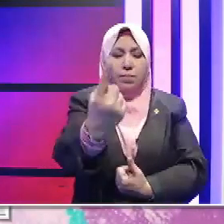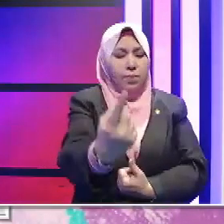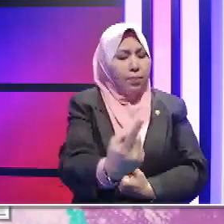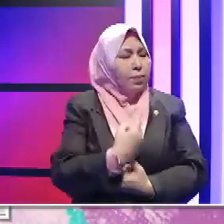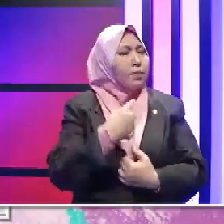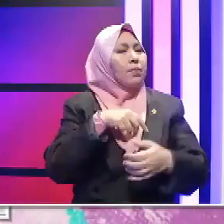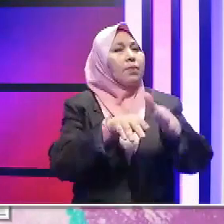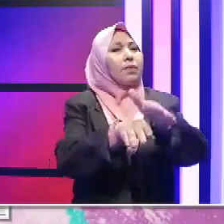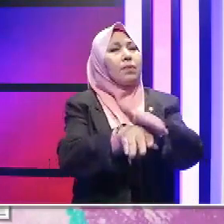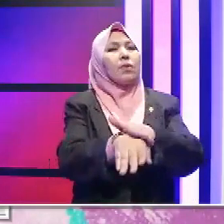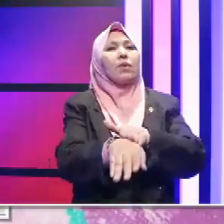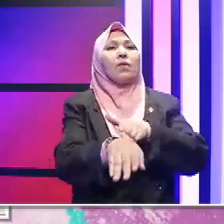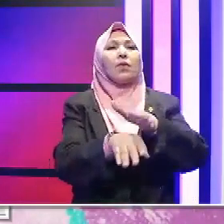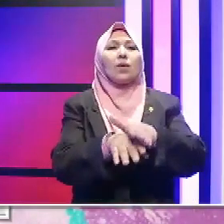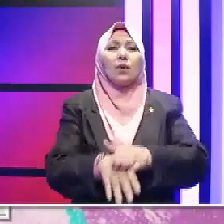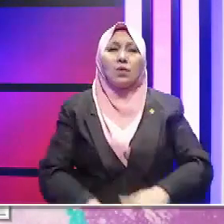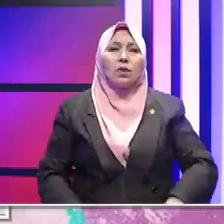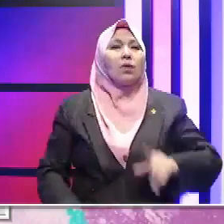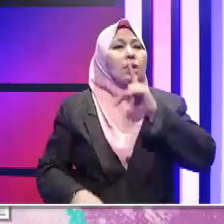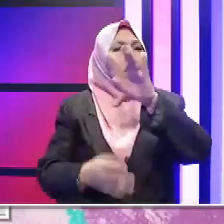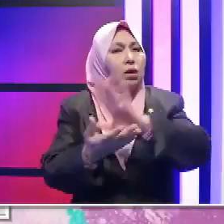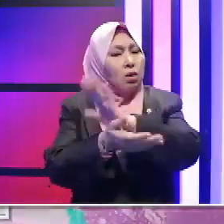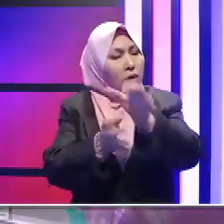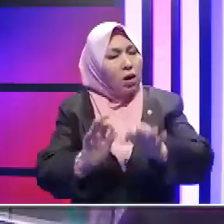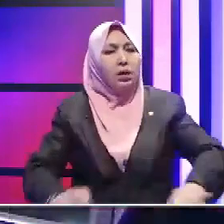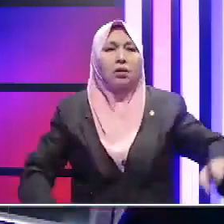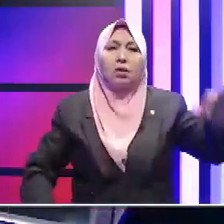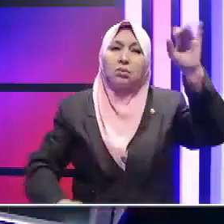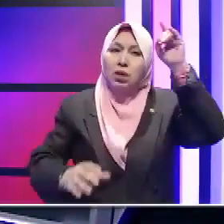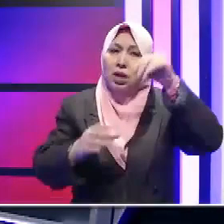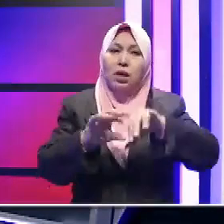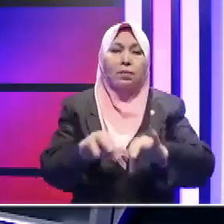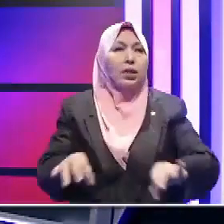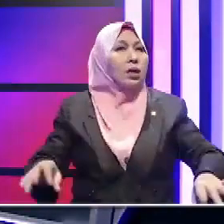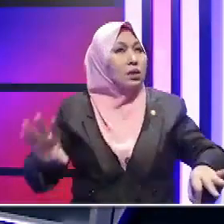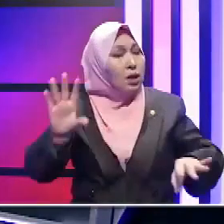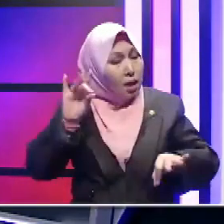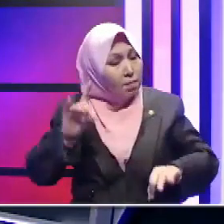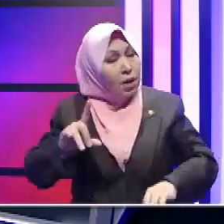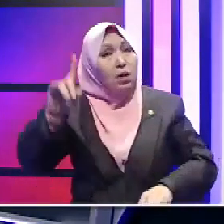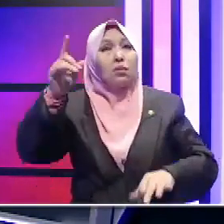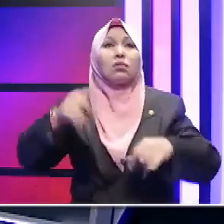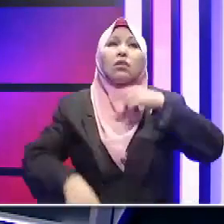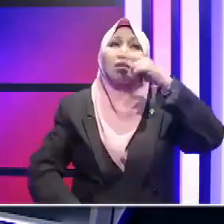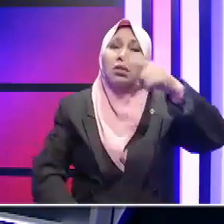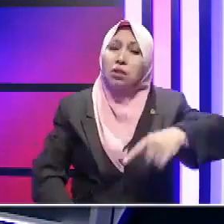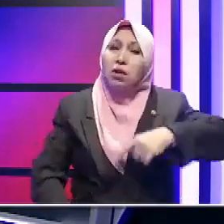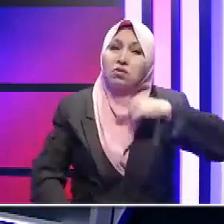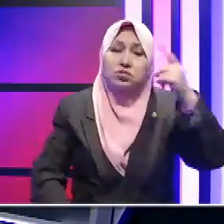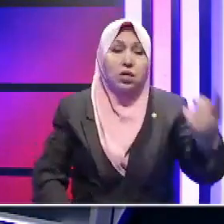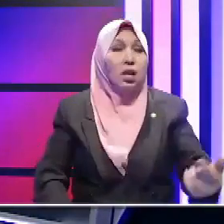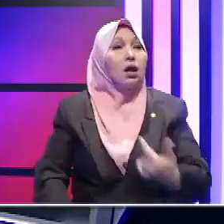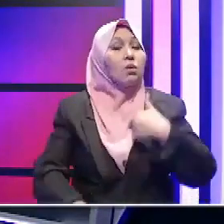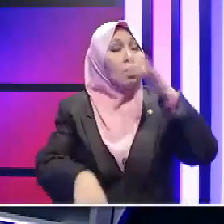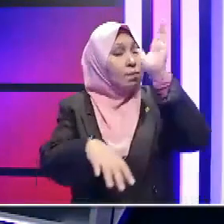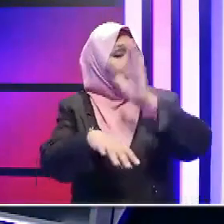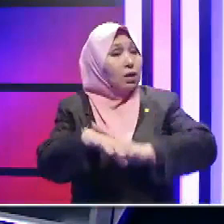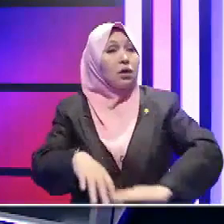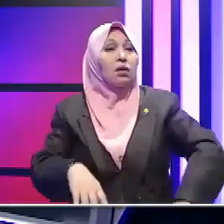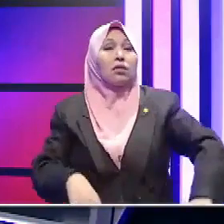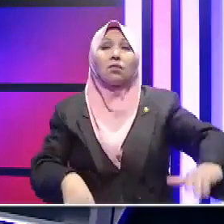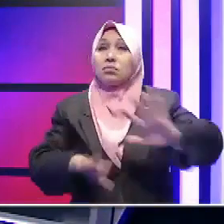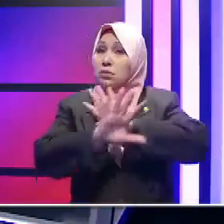isroh sodakowlohuladzim dalam ayat yang ke depan Allah ta'ala berfirman lalu aku menyuruh mereka